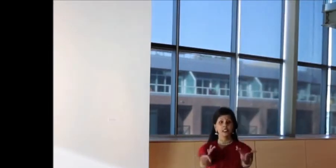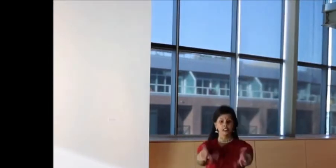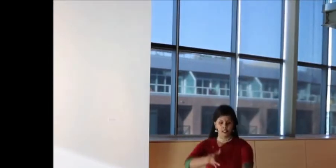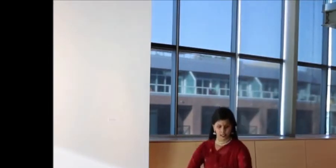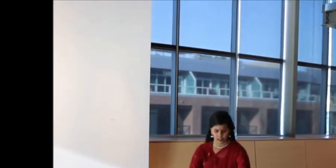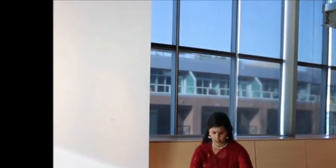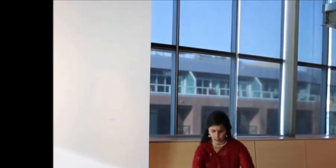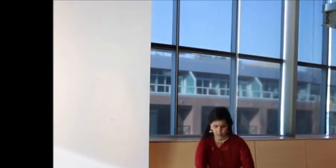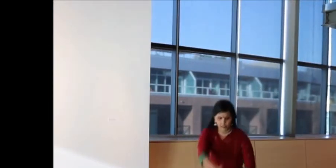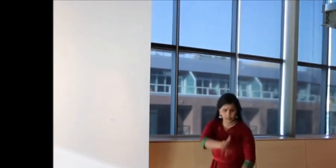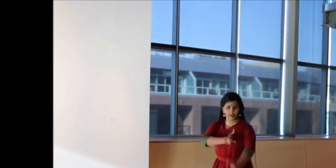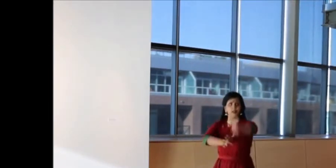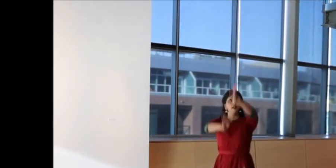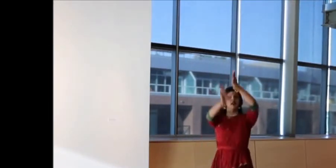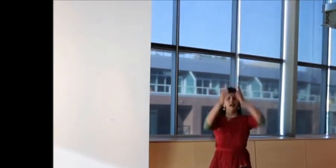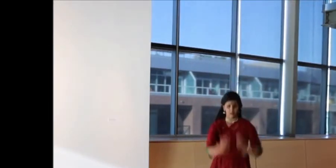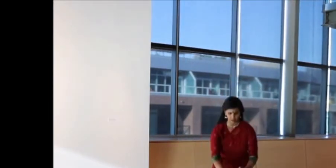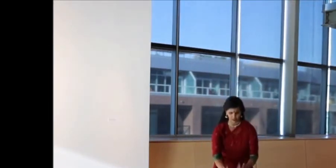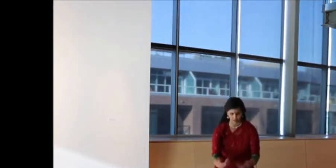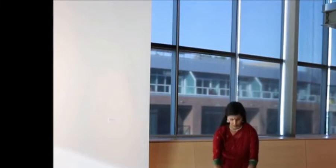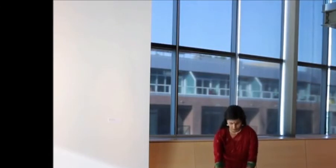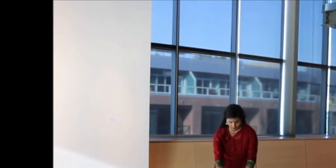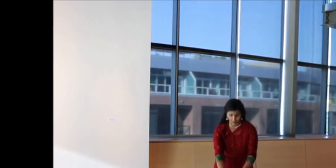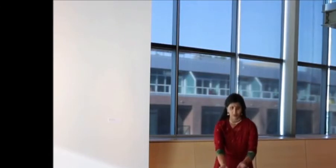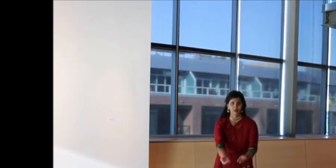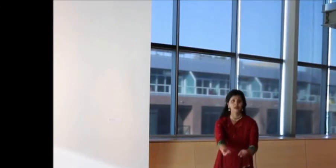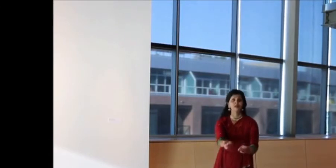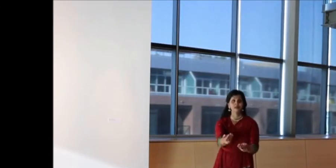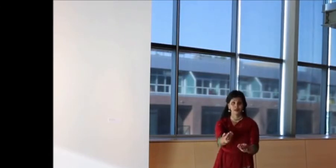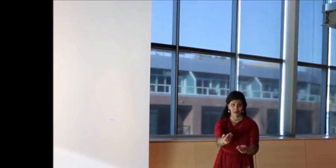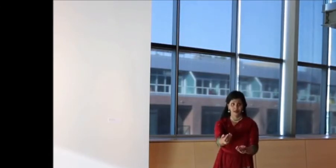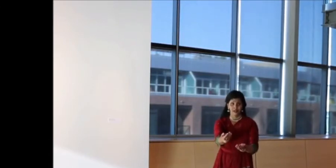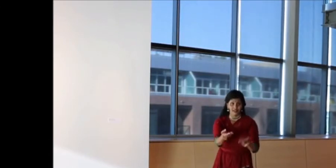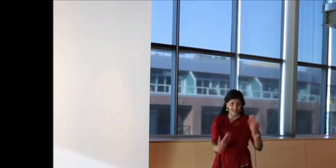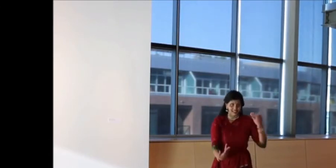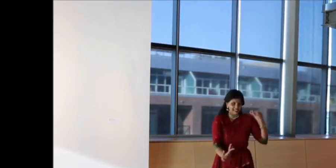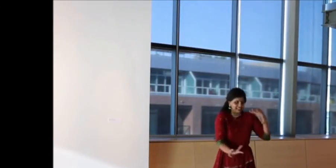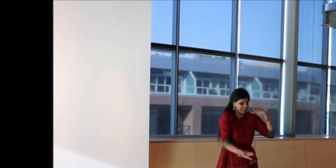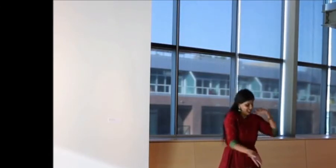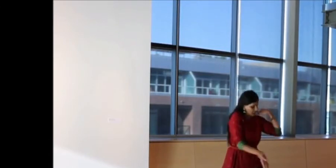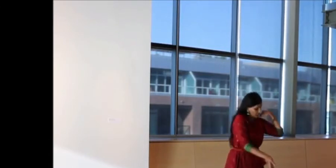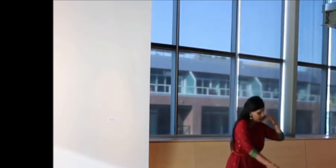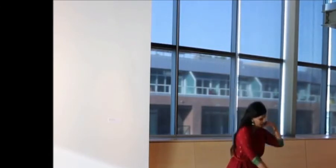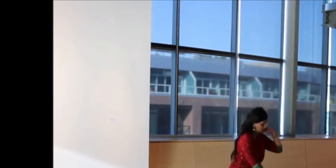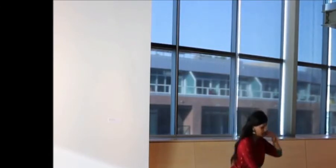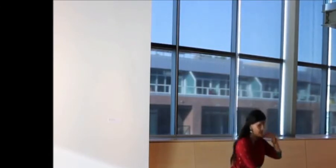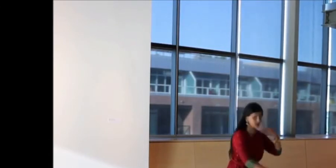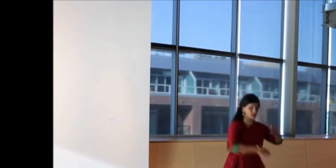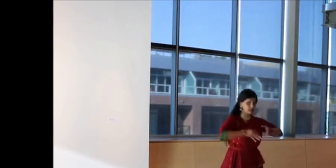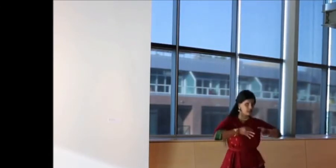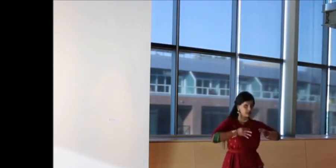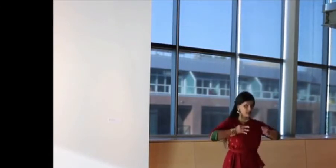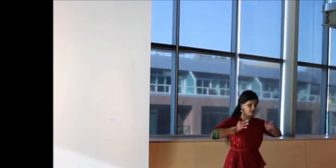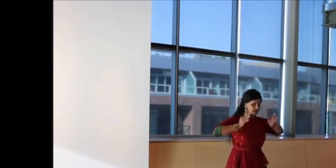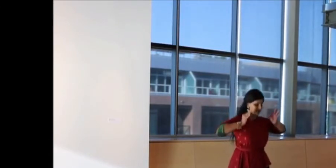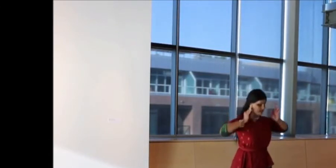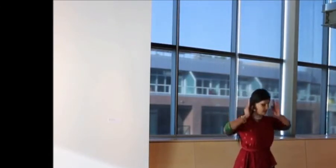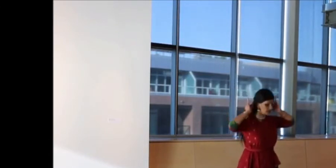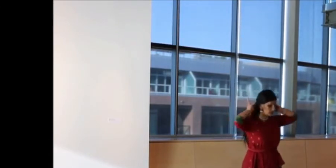தத்தம் தகதரிக்கிடதும் எரிக்கும் நெருப்பின் பொறியென உதித்தவன் நீ மயக்கும் மலைத்தேன்